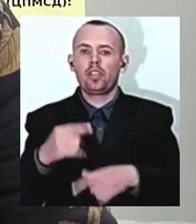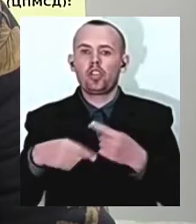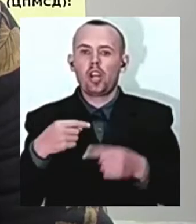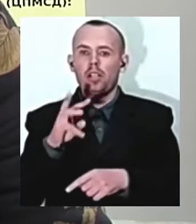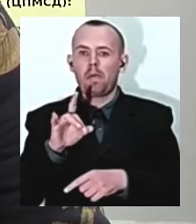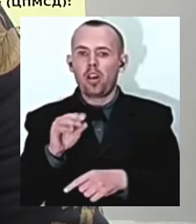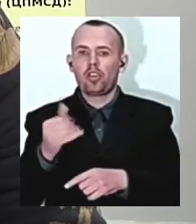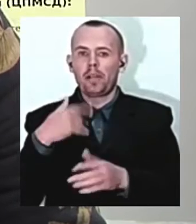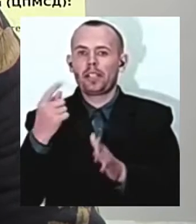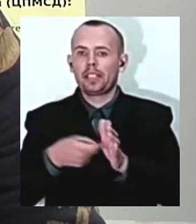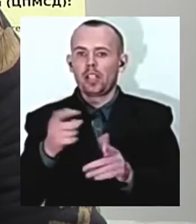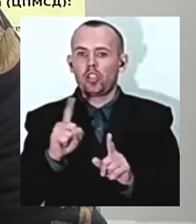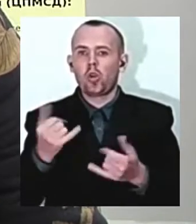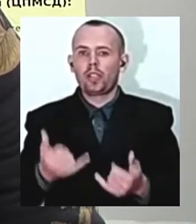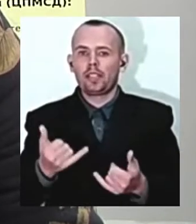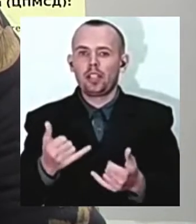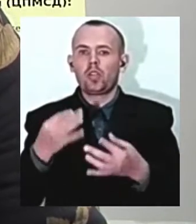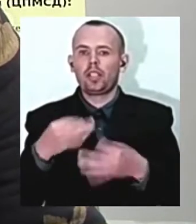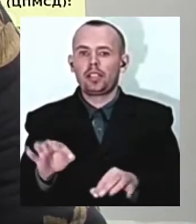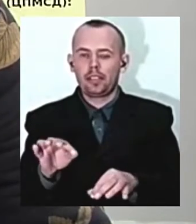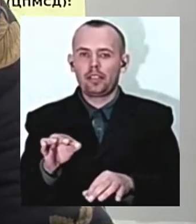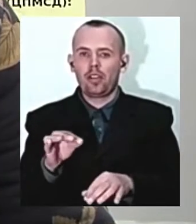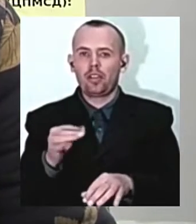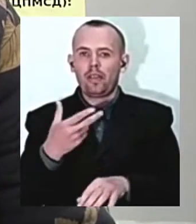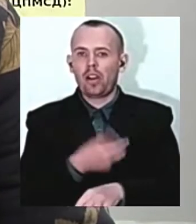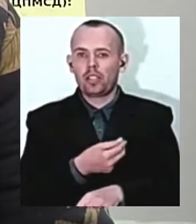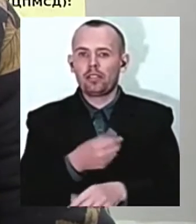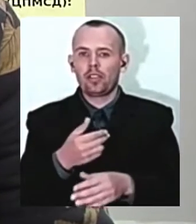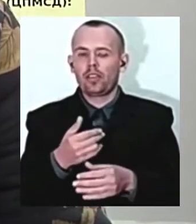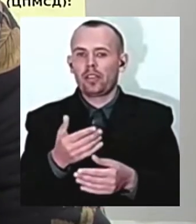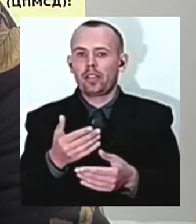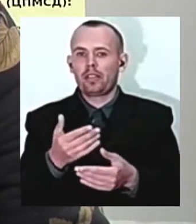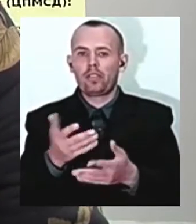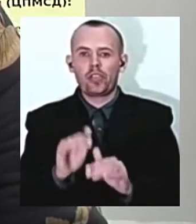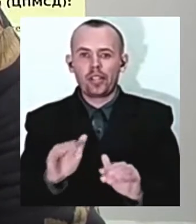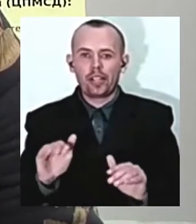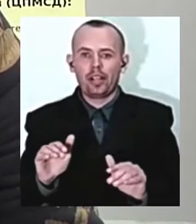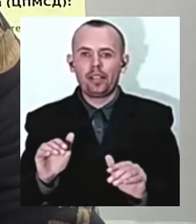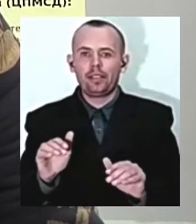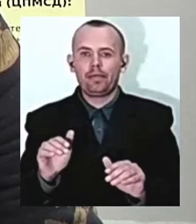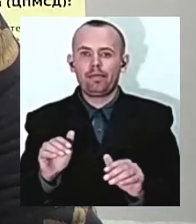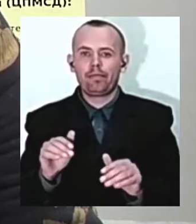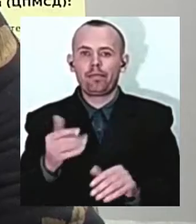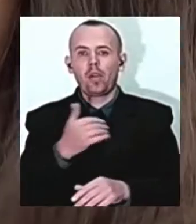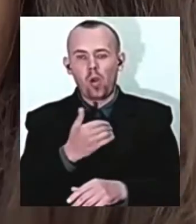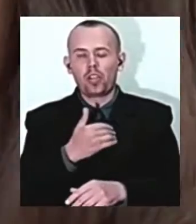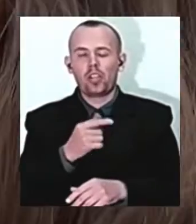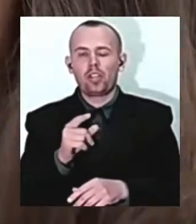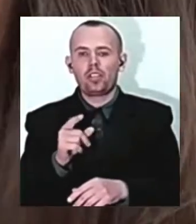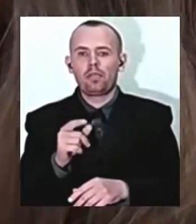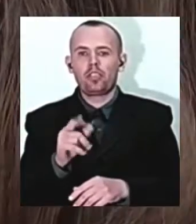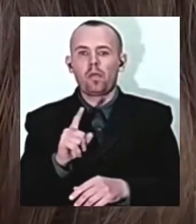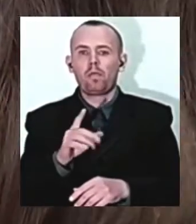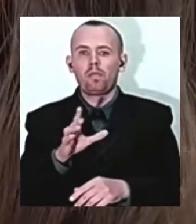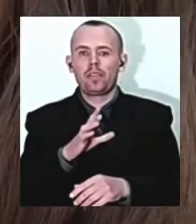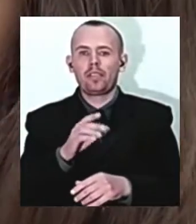зараз дозволяють вакцинувати відкрито дітей, і хотілося б бути у числі перших.